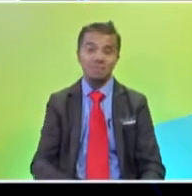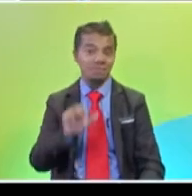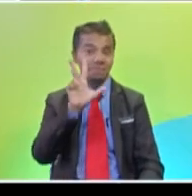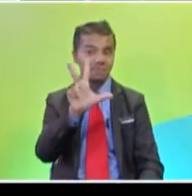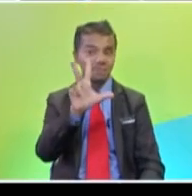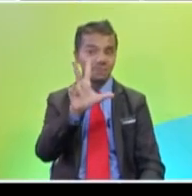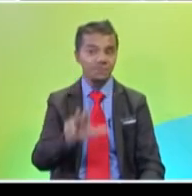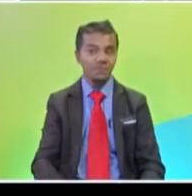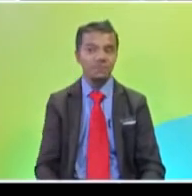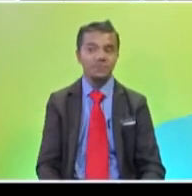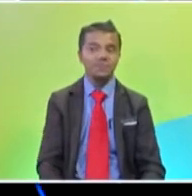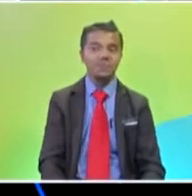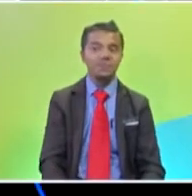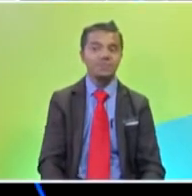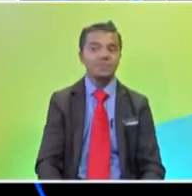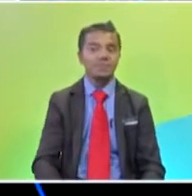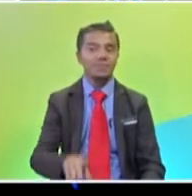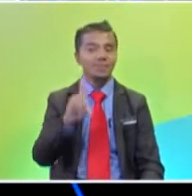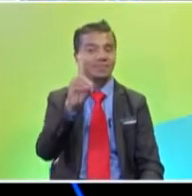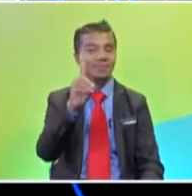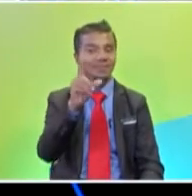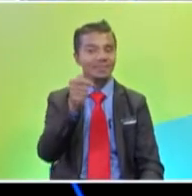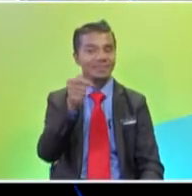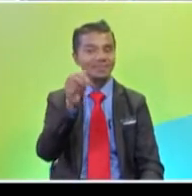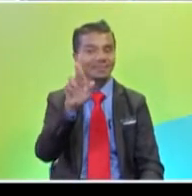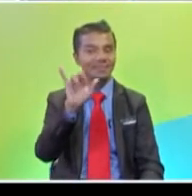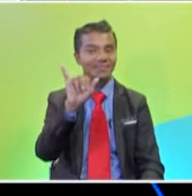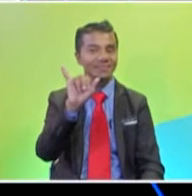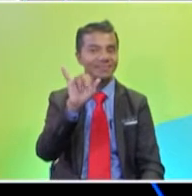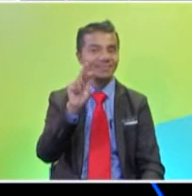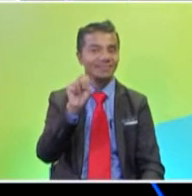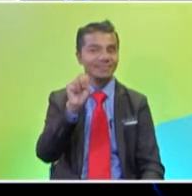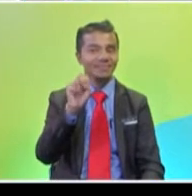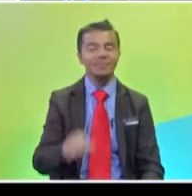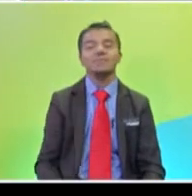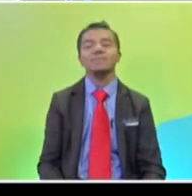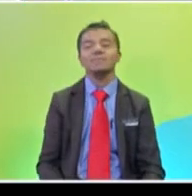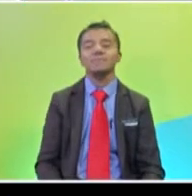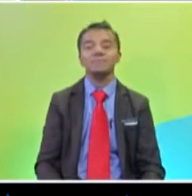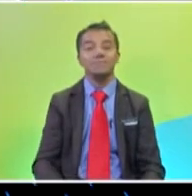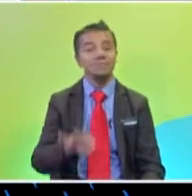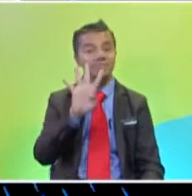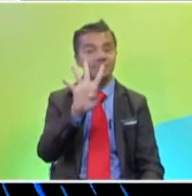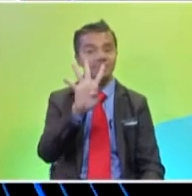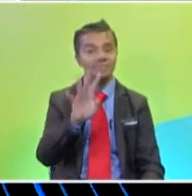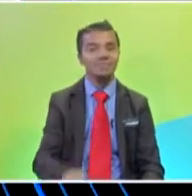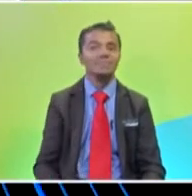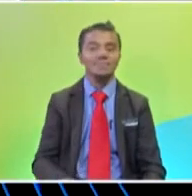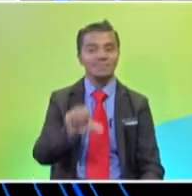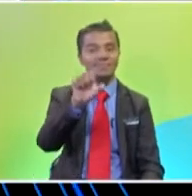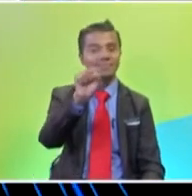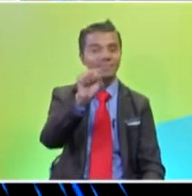kita ada Darin Safia. Apa khabar, Darin? Lambai sikit. Darin. Dan hai. Yang keempat kita ada Sharifah